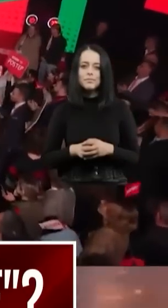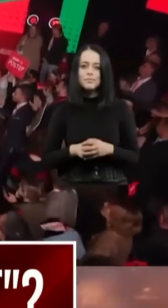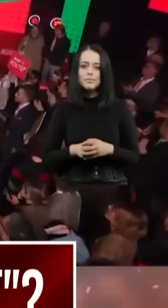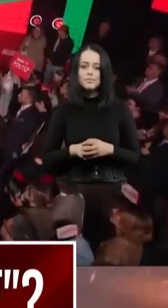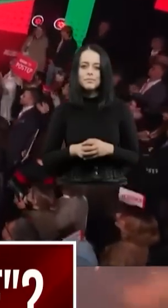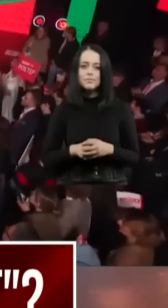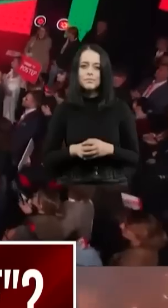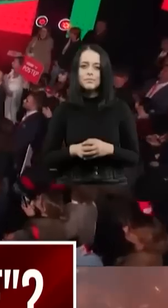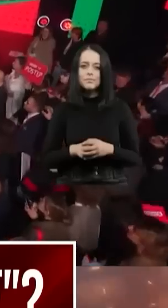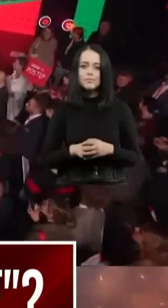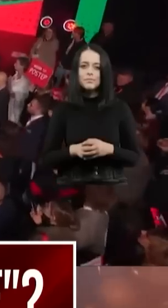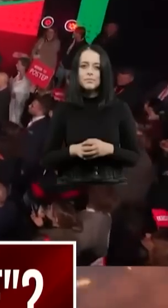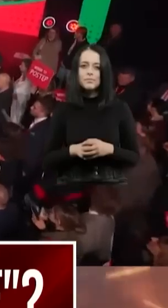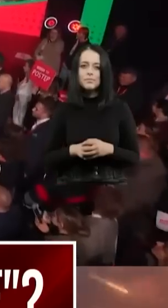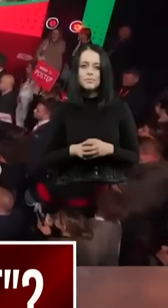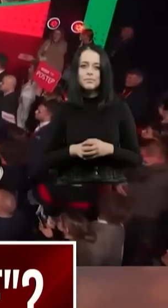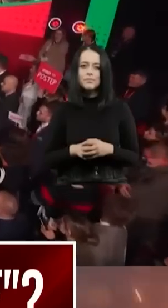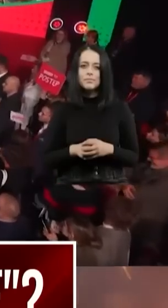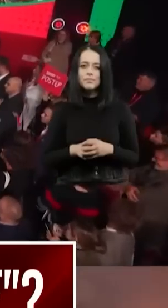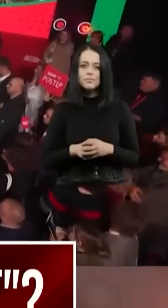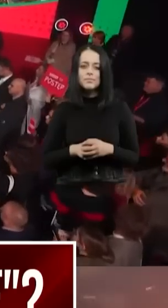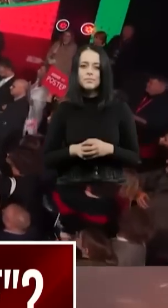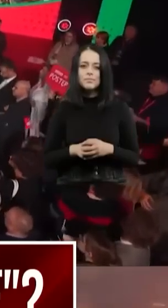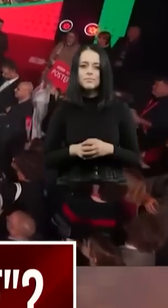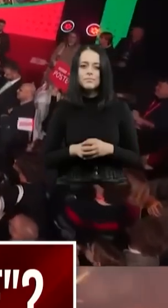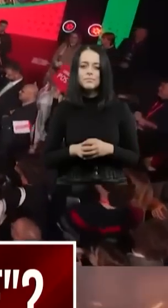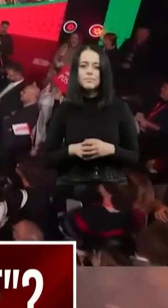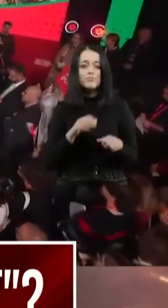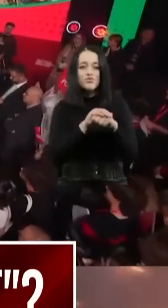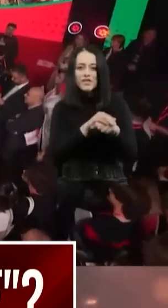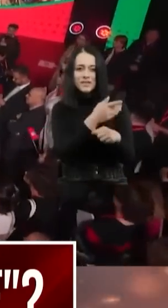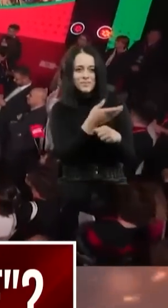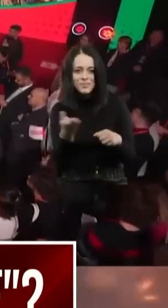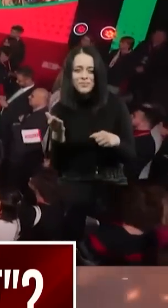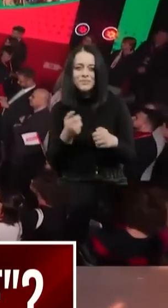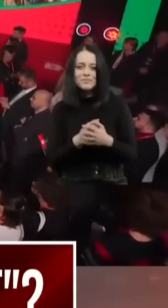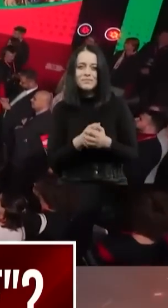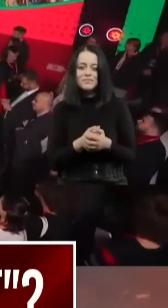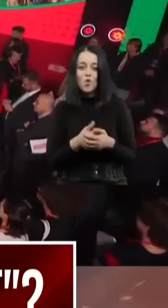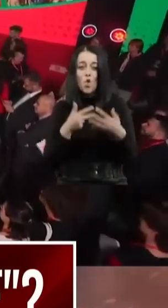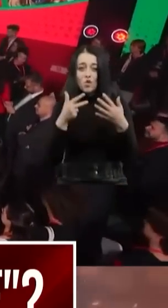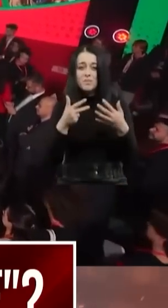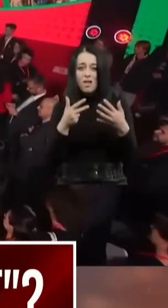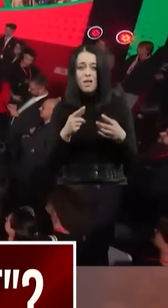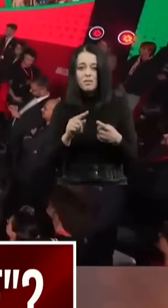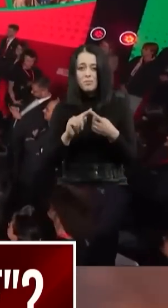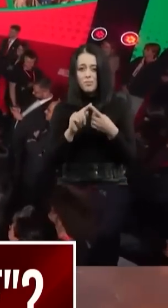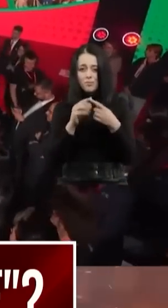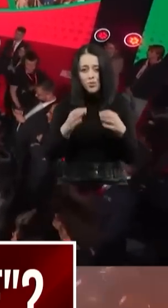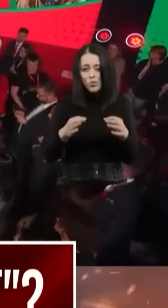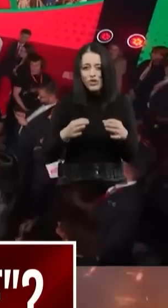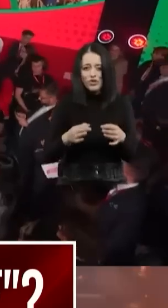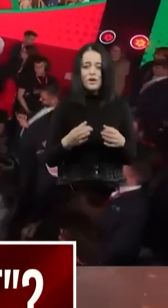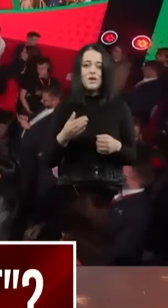Ale wydaje mi się, że tutaj, jeżeli będzie Donald Tusk chciał montować tą koalicję, to nie wydaje mi się, żeby